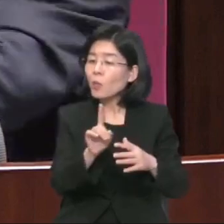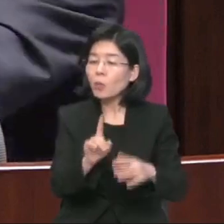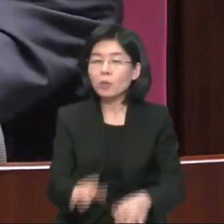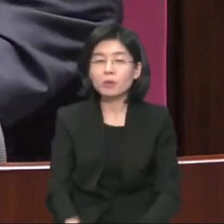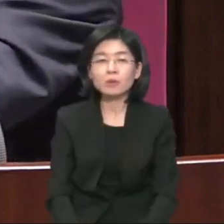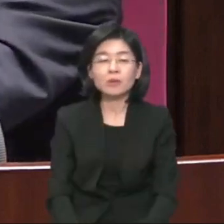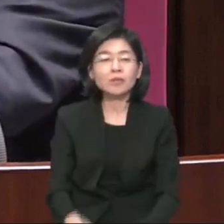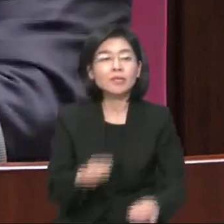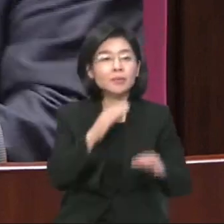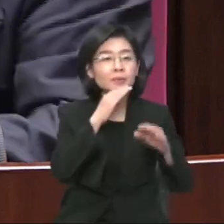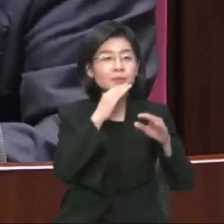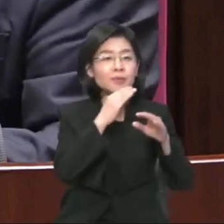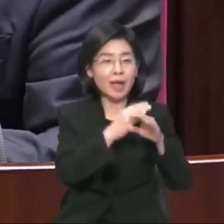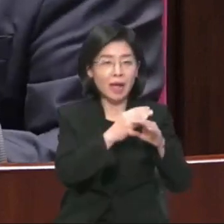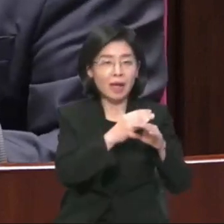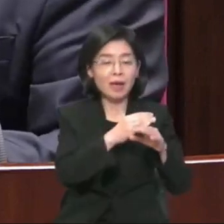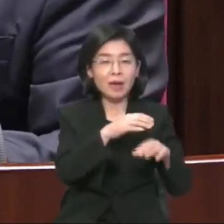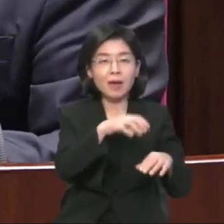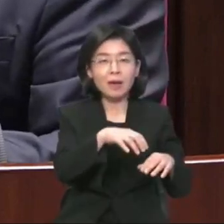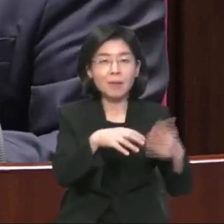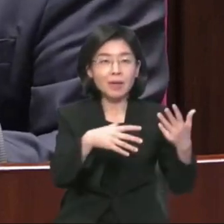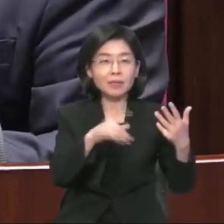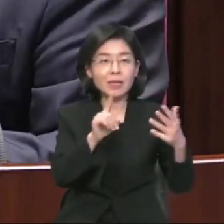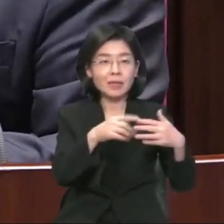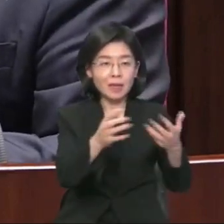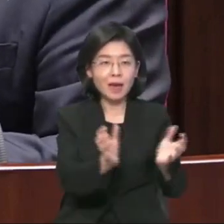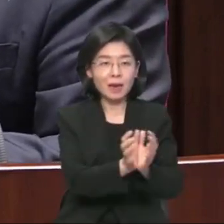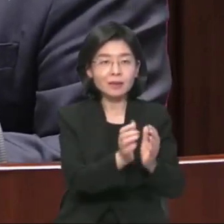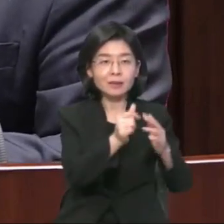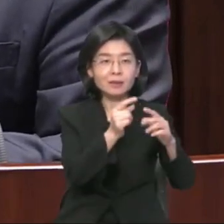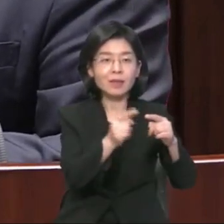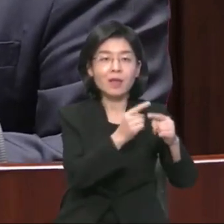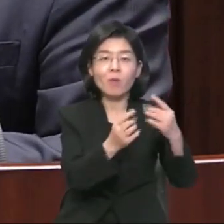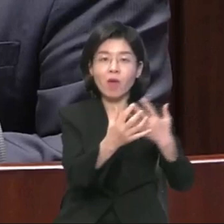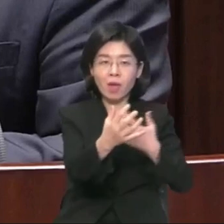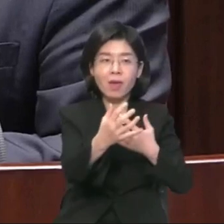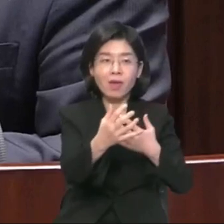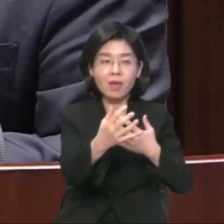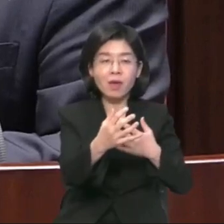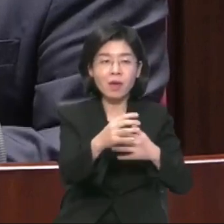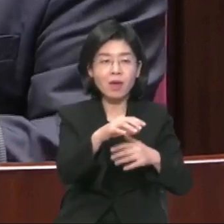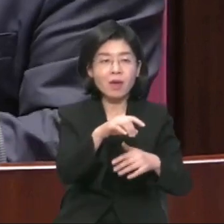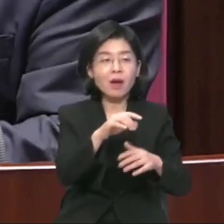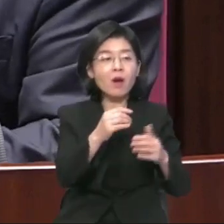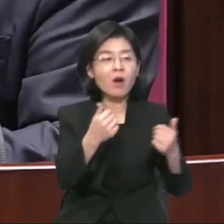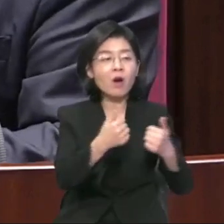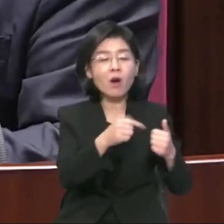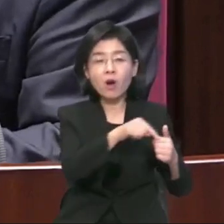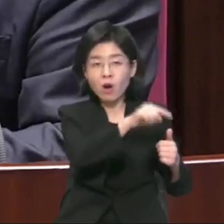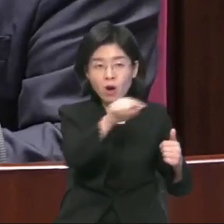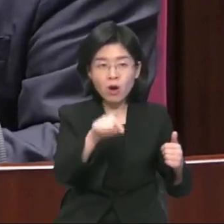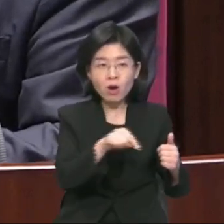뭡니까? 북한은 지금 8차 당대회를 통해서